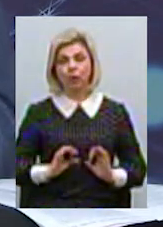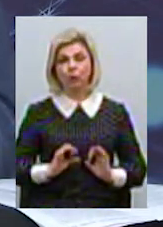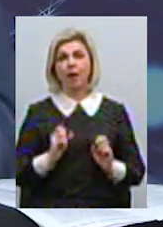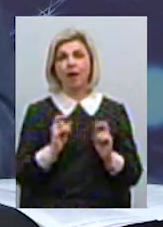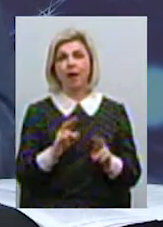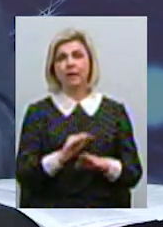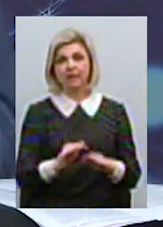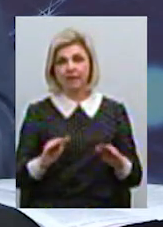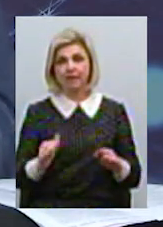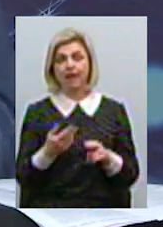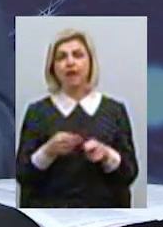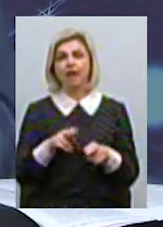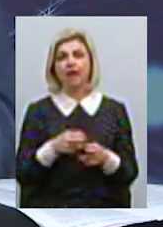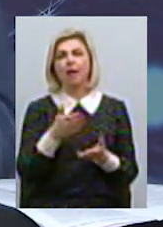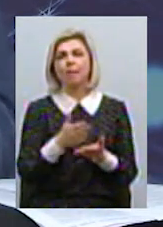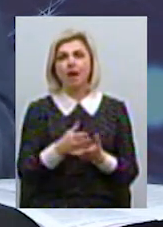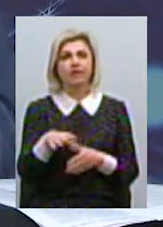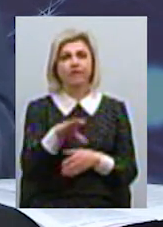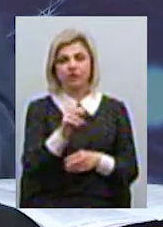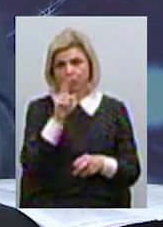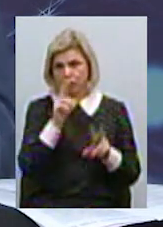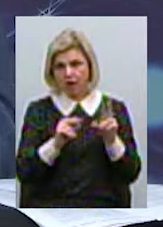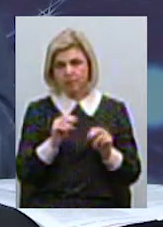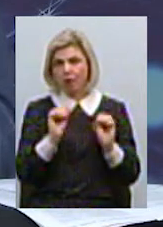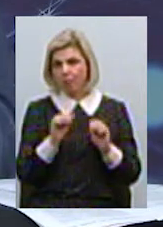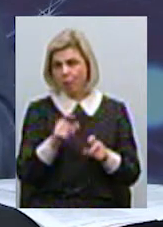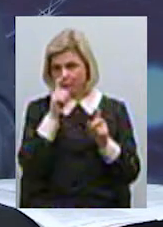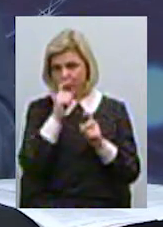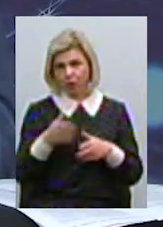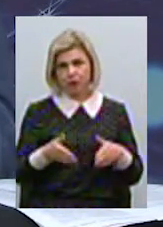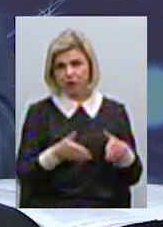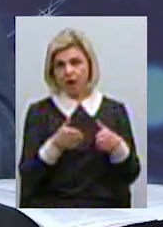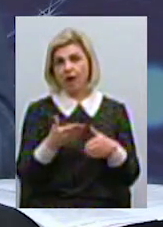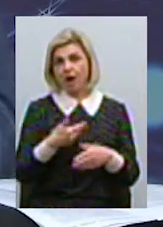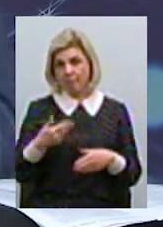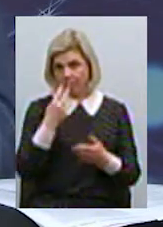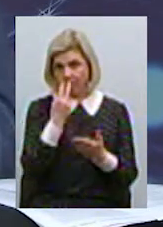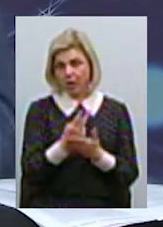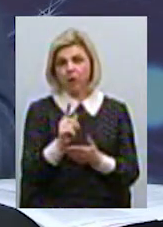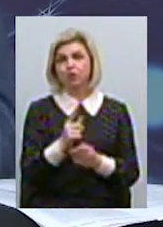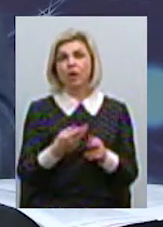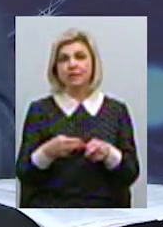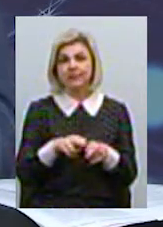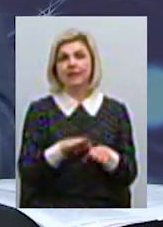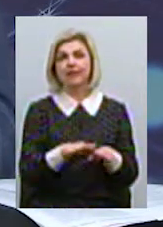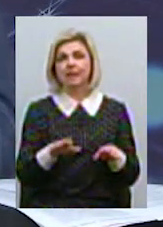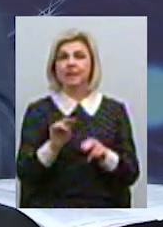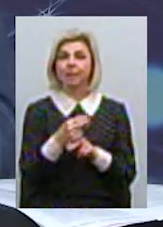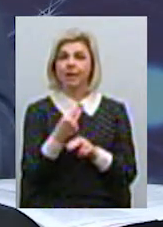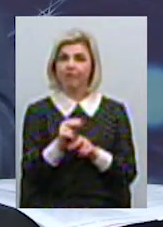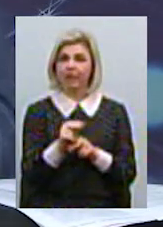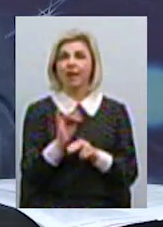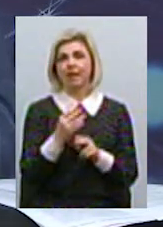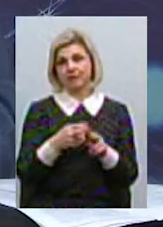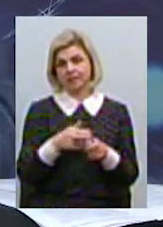які мали всі шанси стати на хибний шлях, ми побачимо, що все-таки ці діти виправилися і